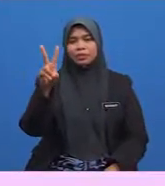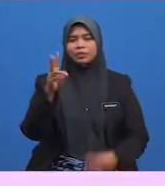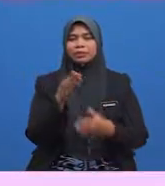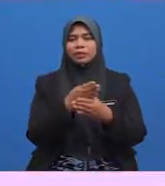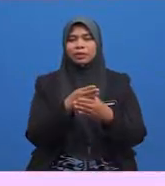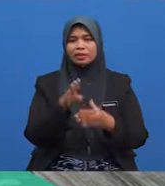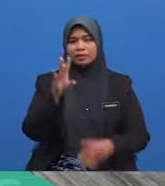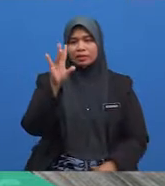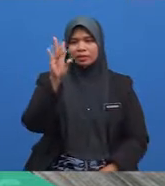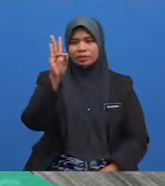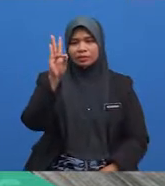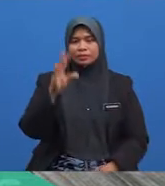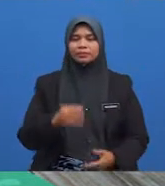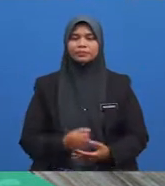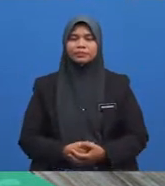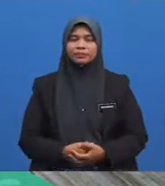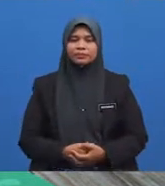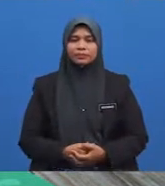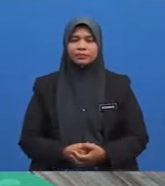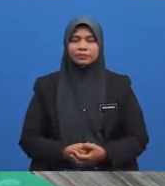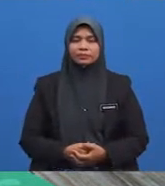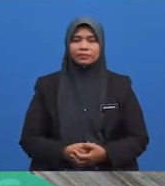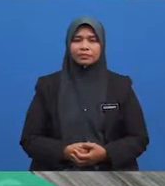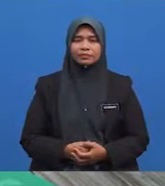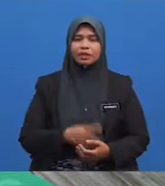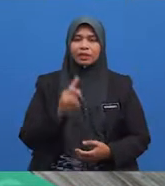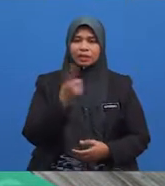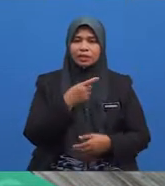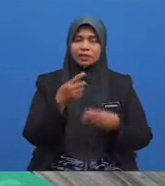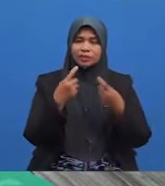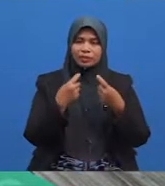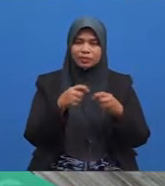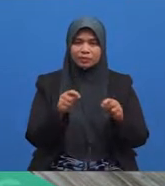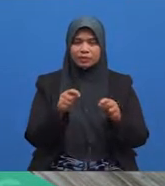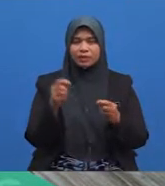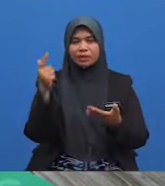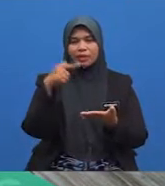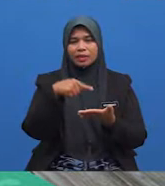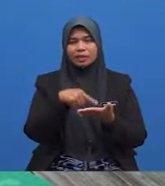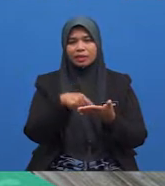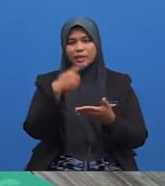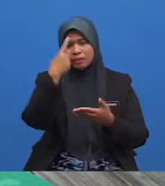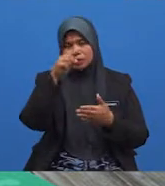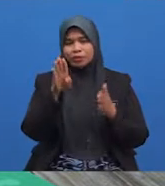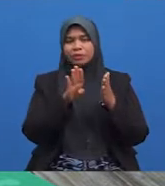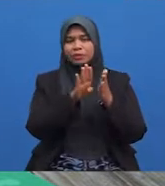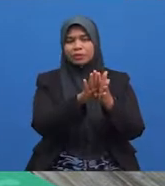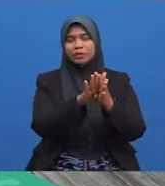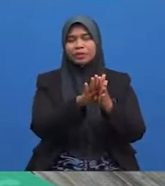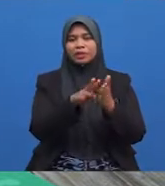22/7. Murid-murid, kita cuba sekali lagi untuk pembuktian nilai